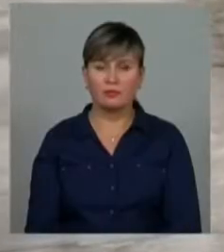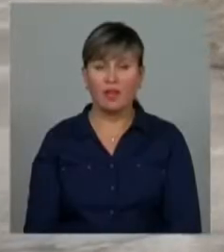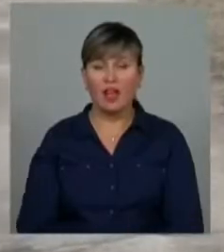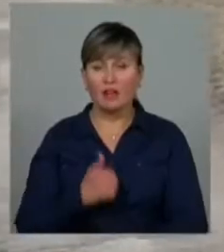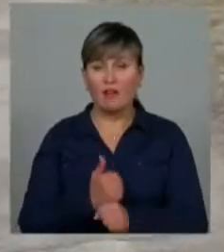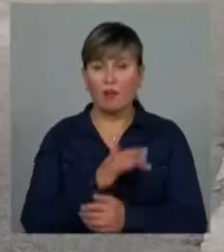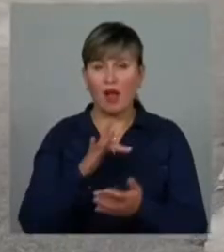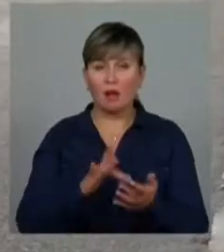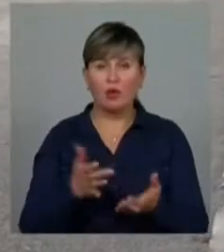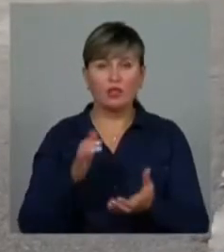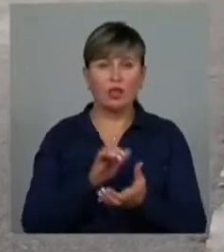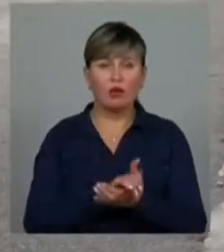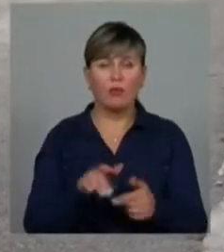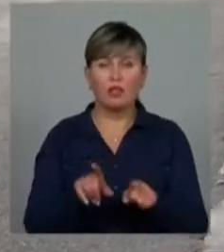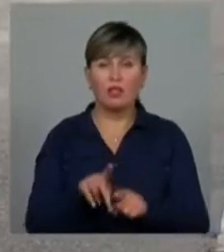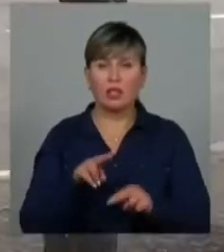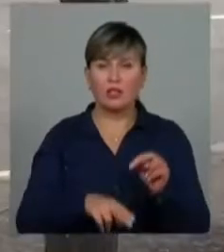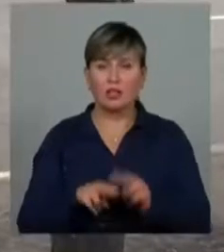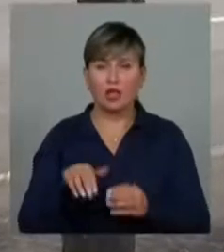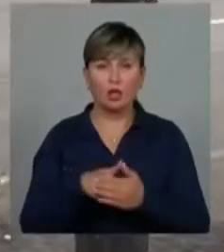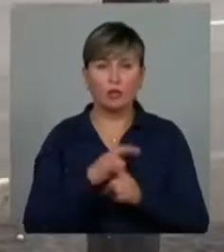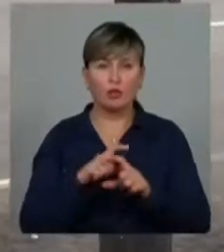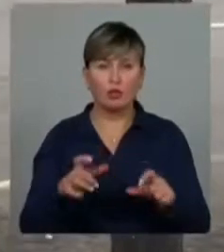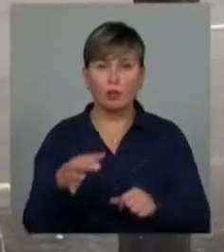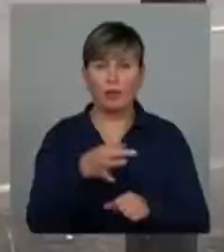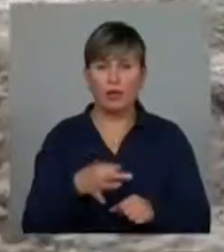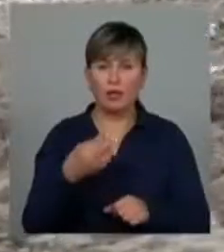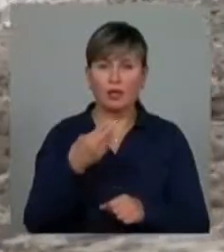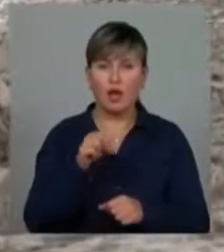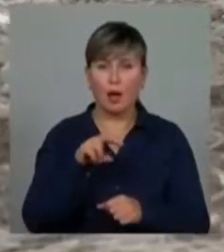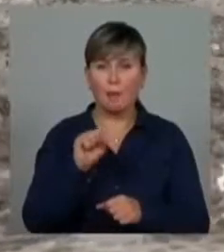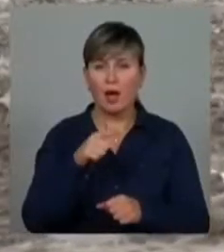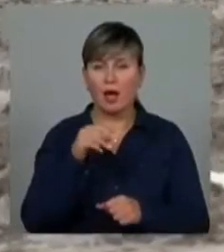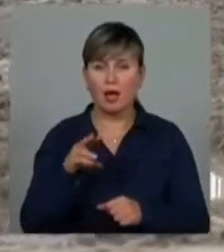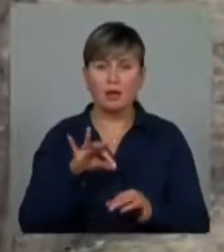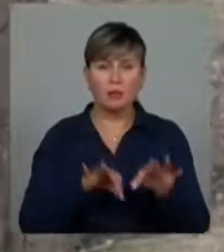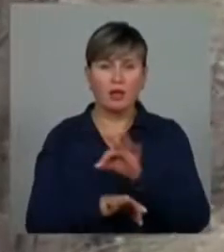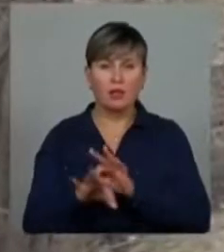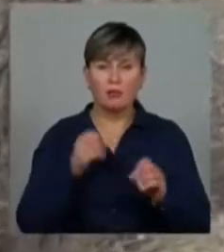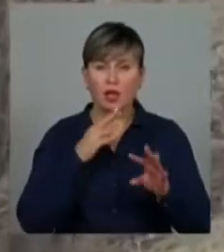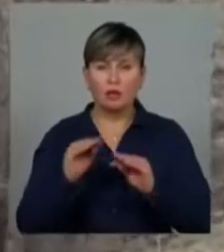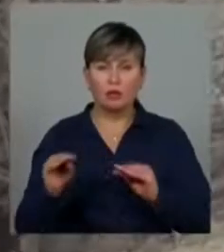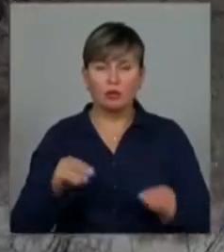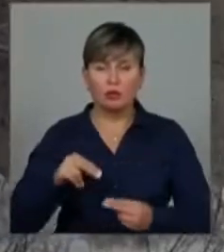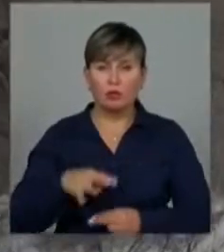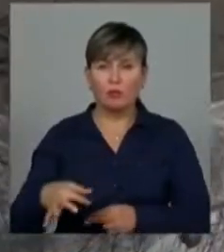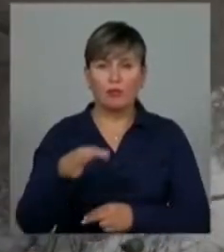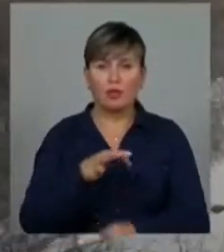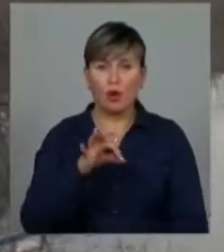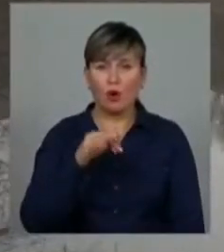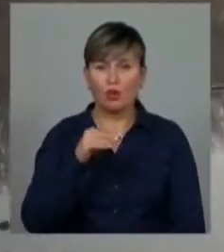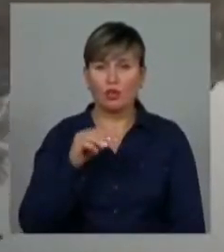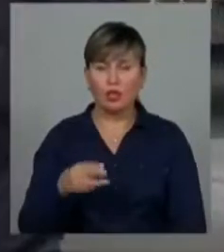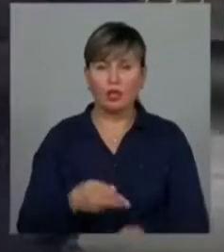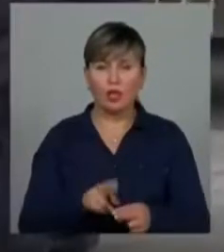Глава мегаполиса ознакомился также со строительством новой школы в микрорайоне Шапагат и проектами благоустройства территории пруда в микрорайоне Ужет. На